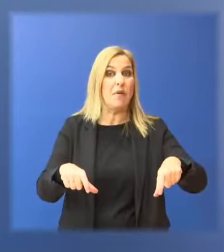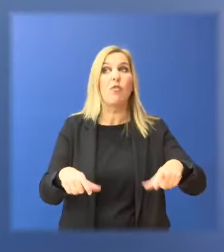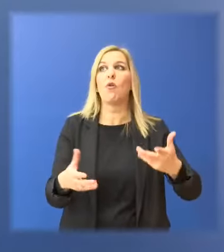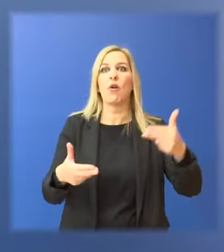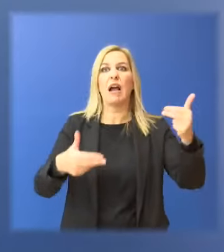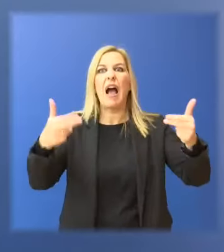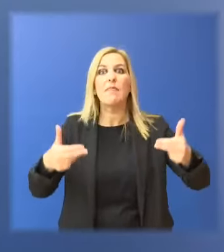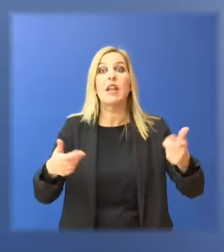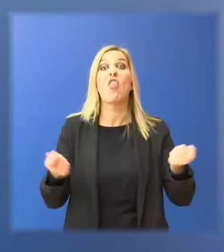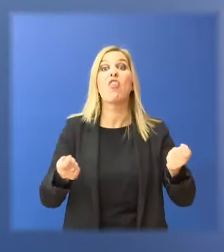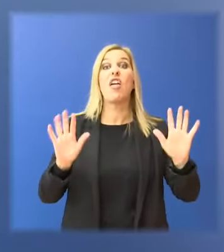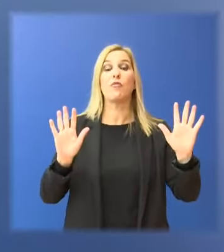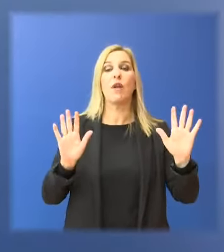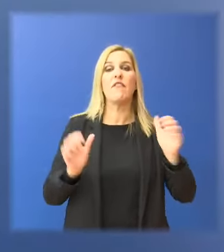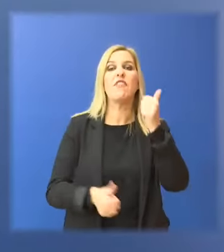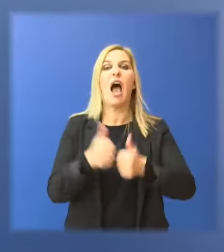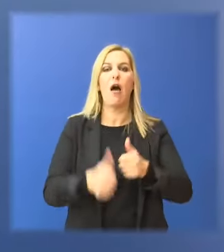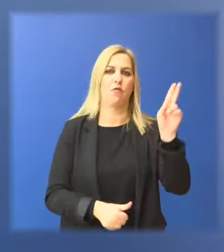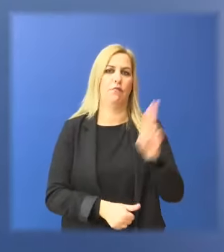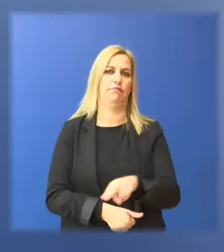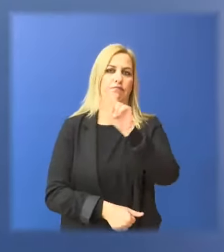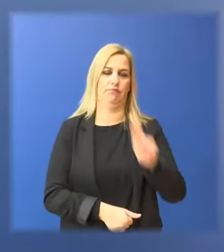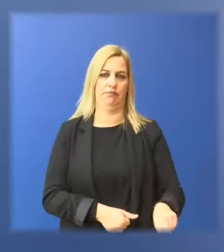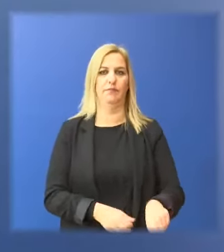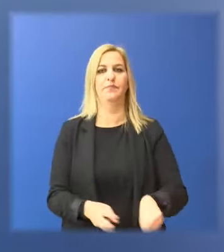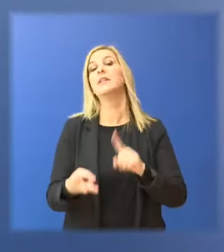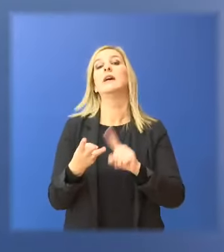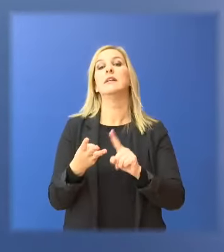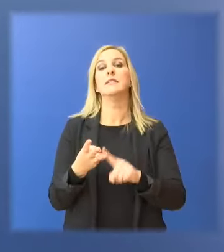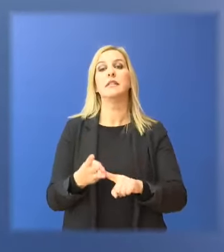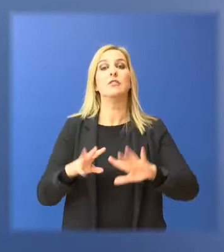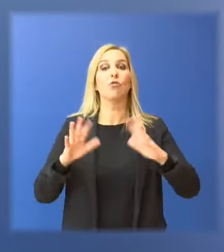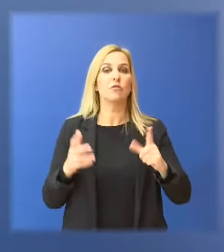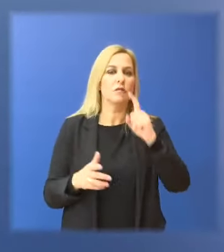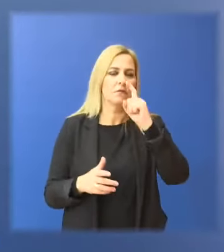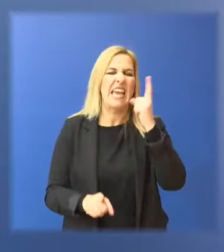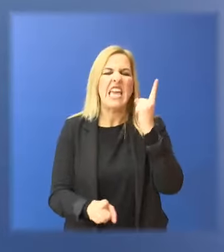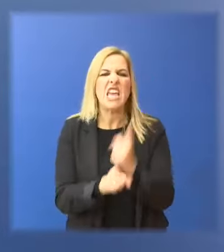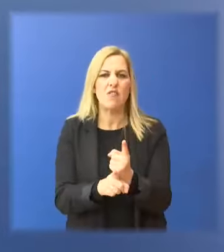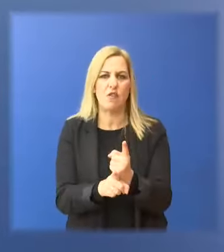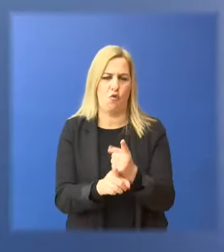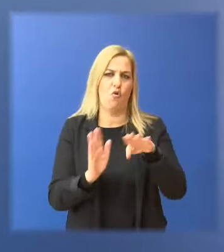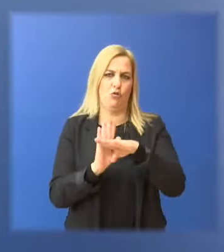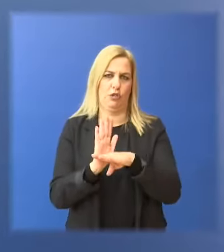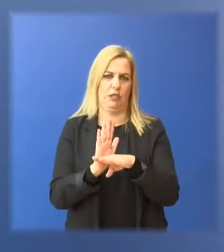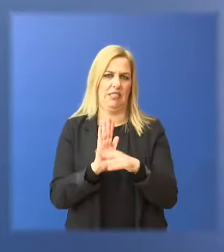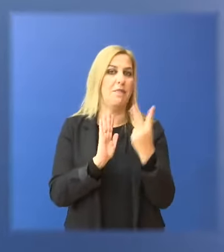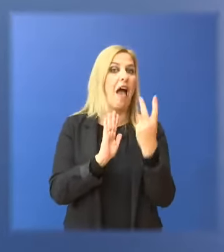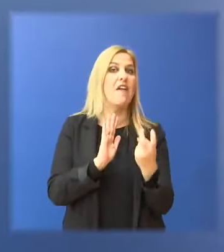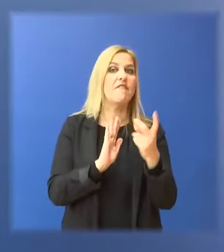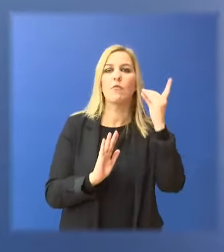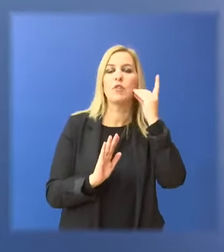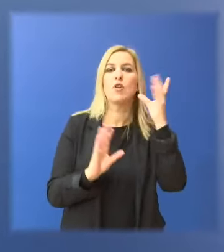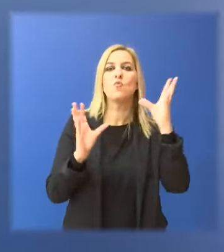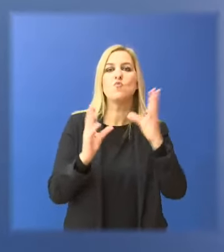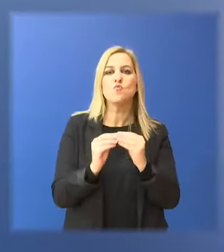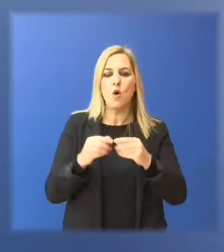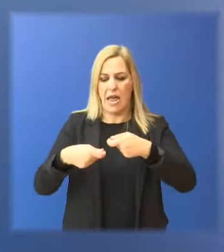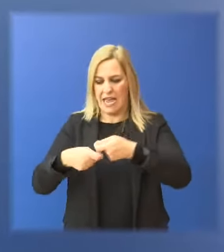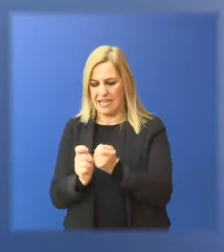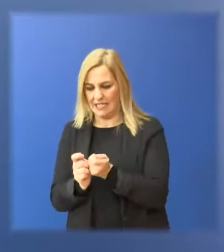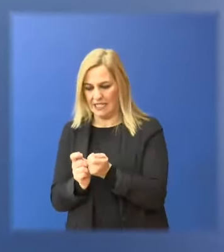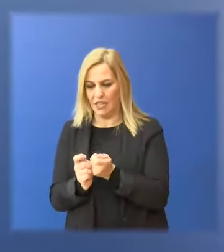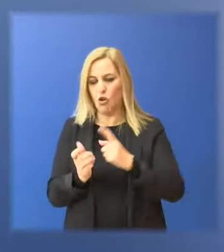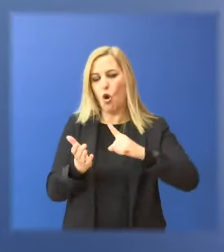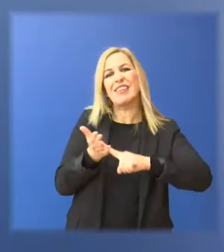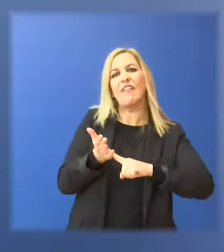συστήματος. Τίθενται ασφαλιστικές δικλίδες για τον αποτελεσματικό έλεγχο της ταυτοπροσωπίας μέσω εφαρμογής σε κινητό τηλέφωνο και ηλεκτρονικού